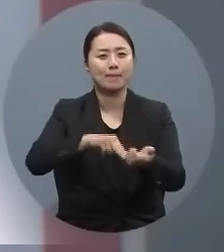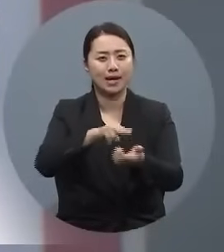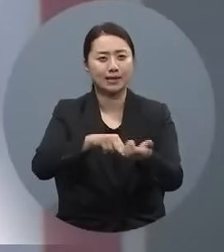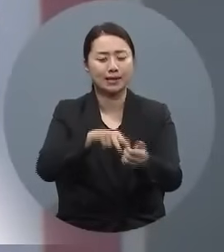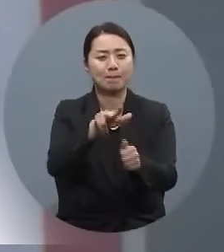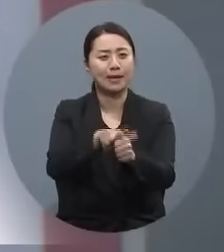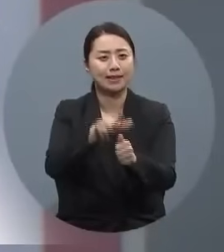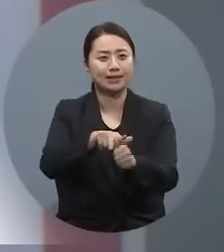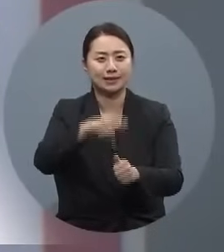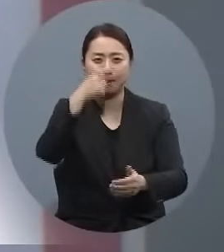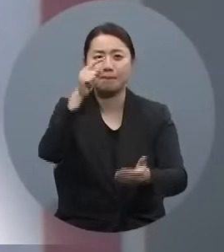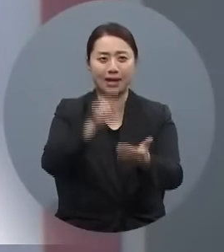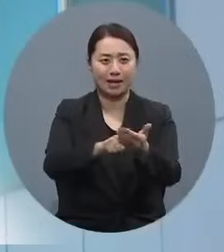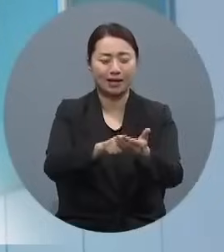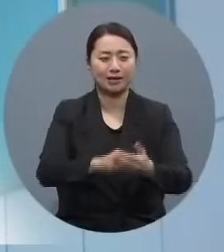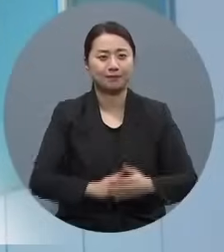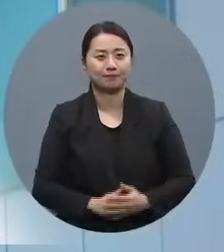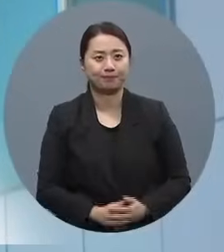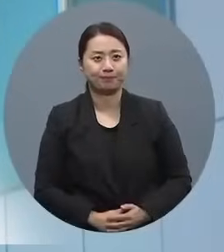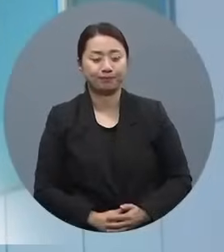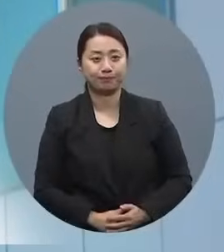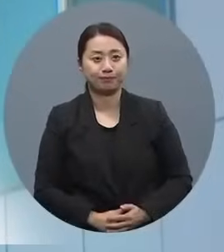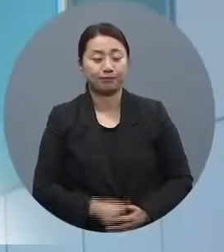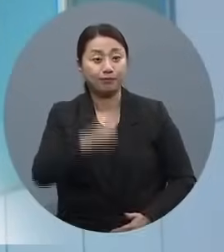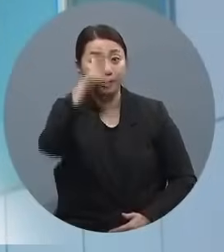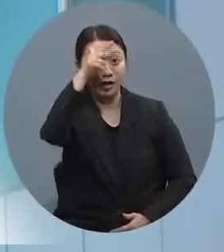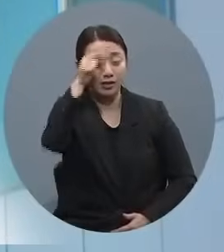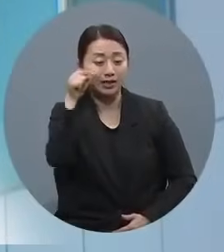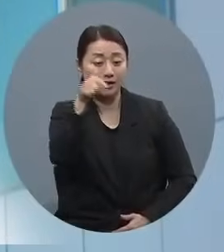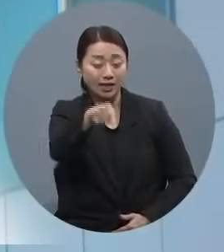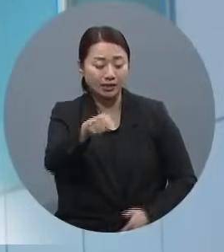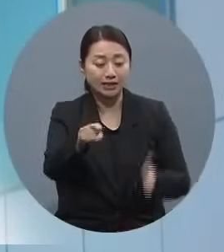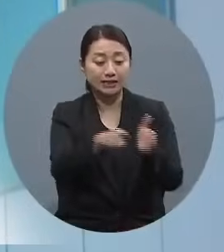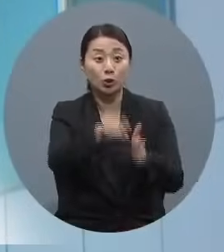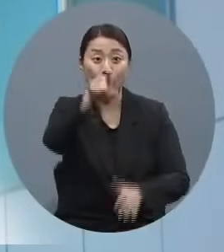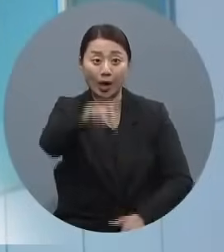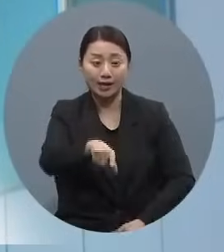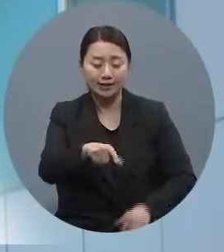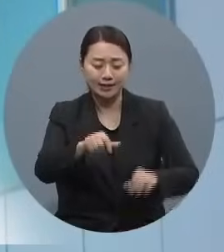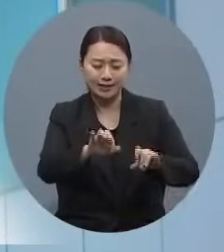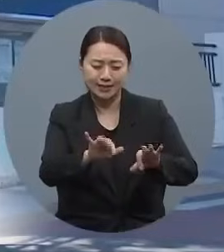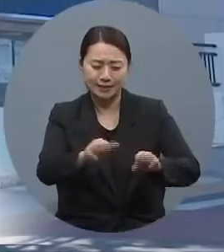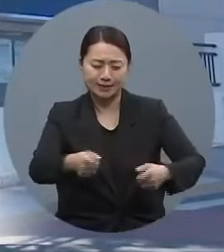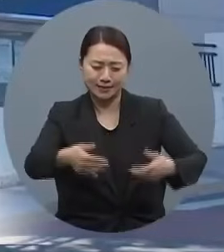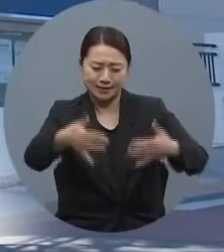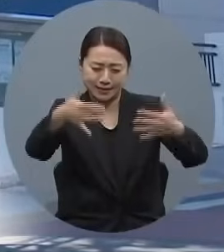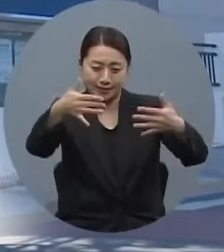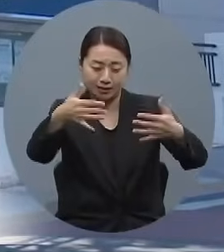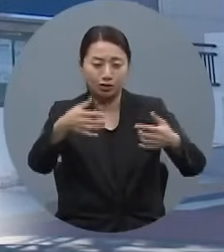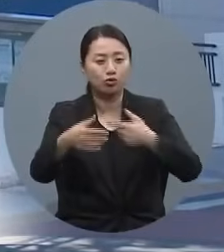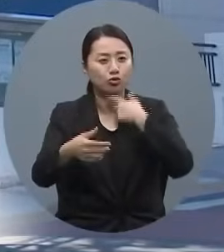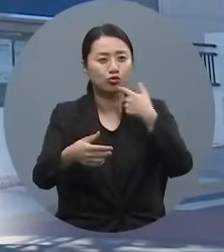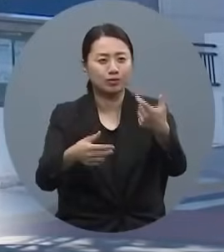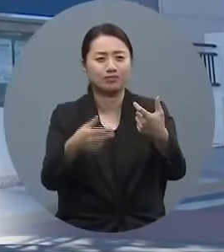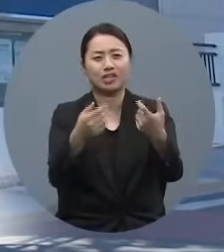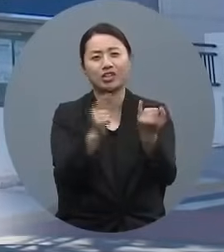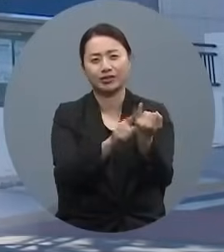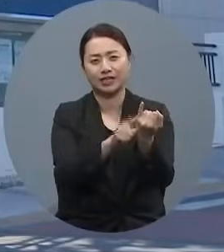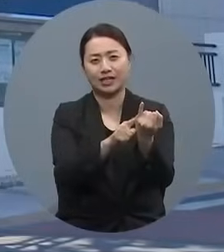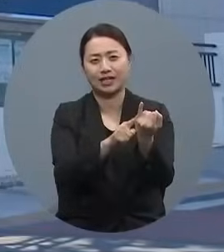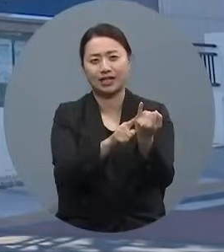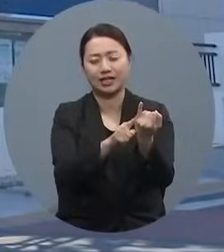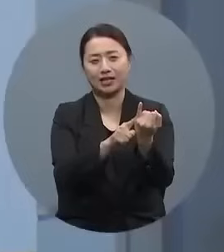생활용품 판매점을 찾았습니다 경찰은이 물건들을 사간 신용카드 기록 조회를 통해 60대 여성의 신원을